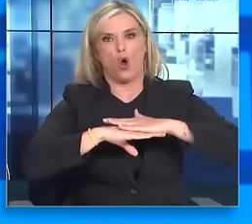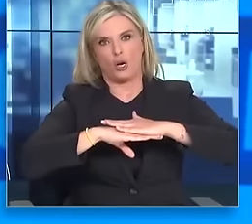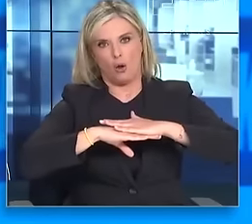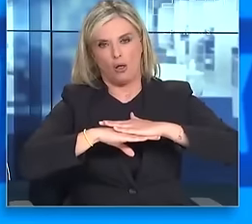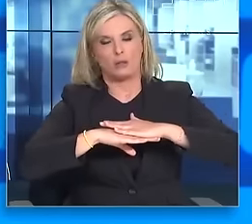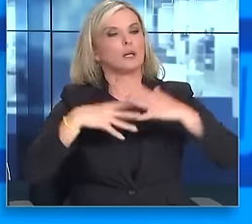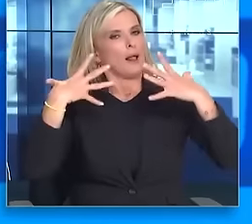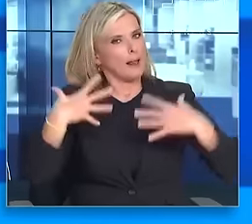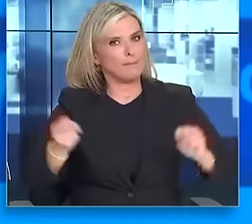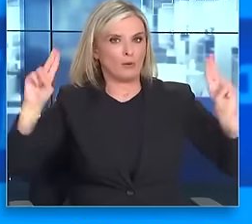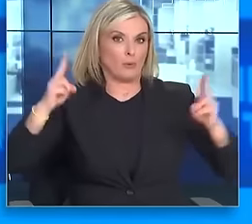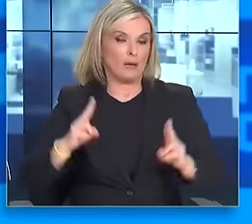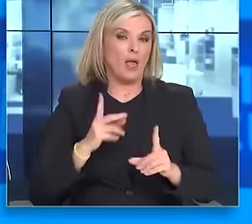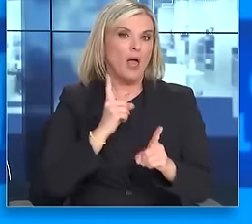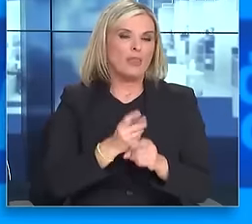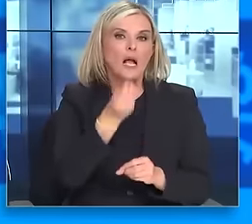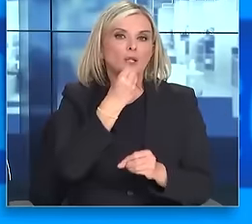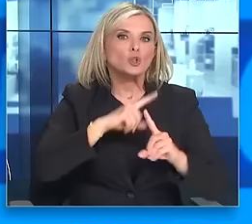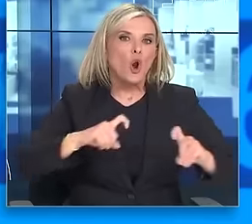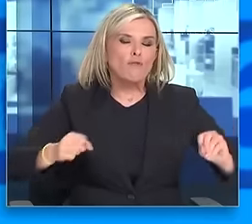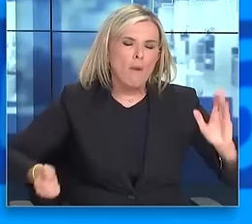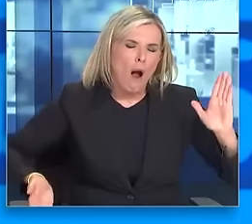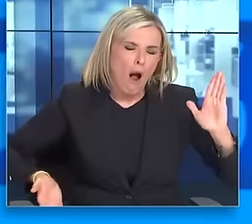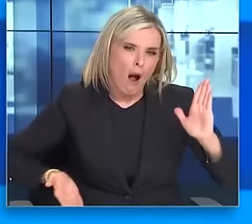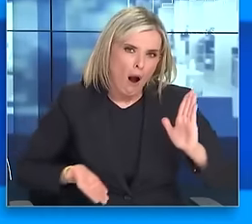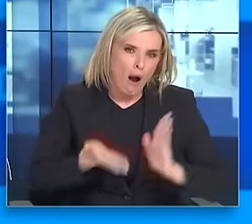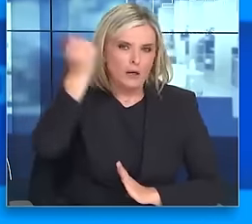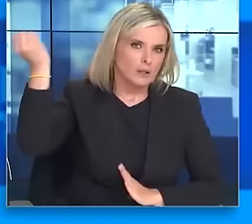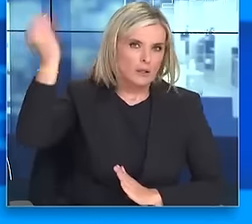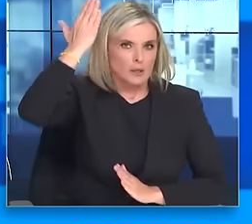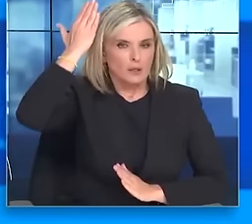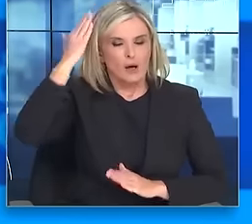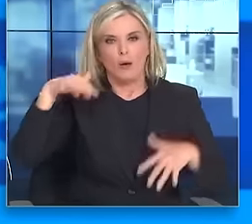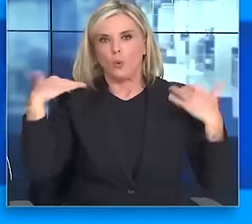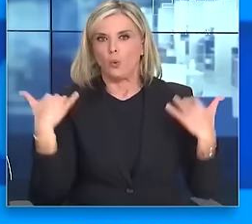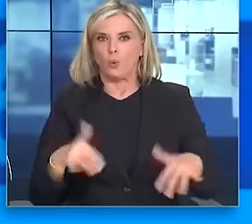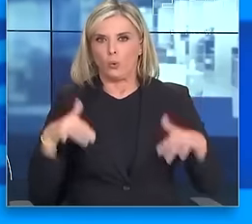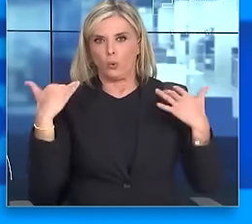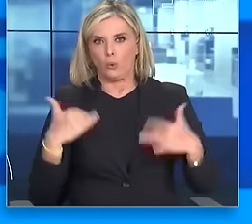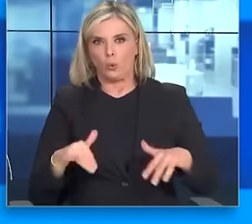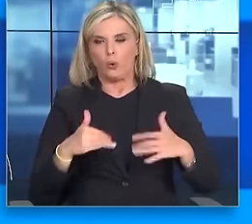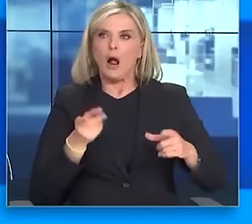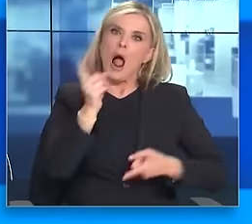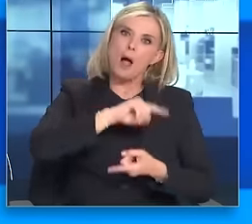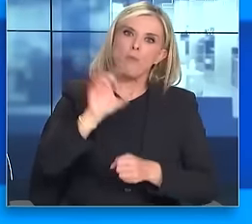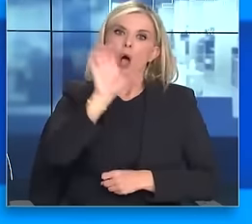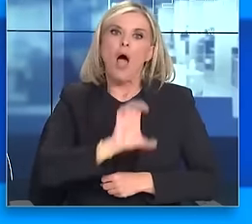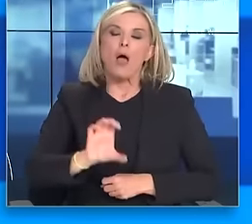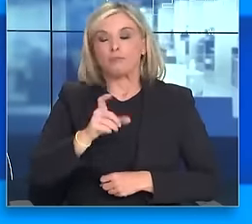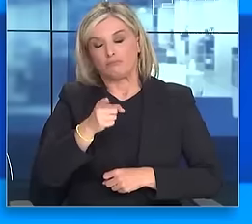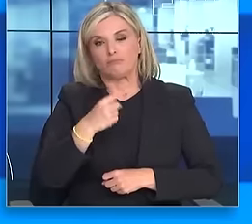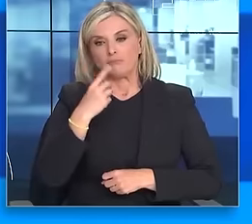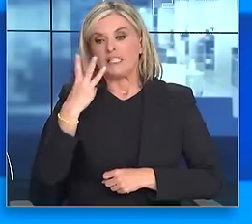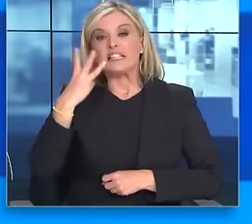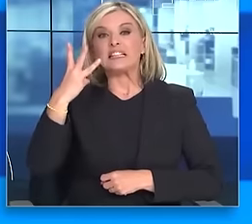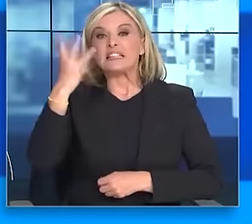ακόμα, ειδικά στα τρόφιμα, μην κοροϊδευόμαστε, οι τιμές είναι, η βάση των τιμών πια είναι πολύ υψηλότερη από ό,τι ήταν πριν από 3 χρόνια. Και οι μισθοί